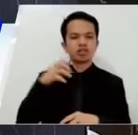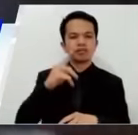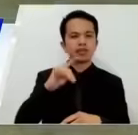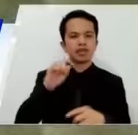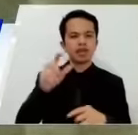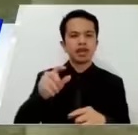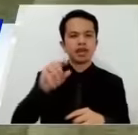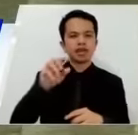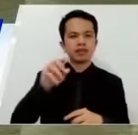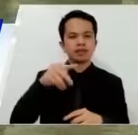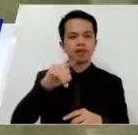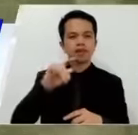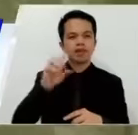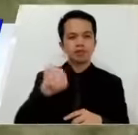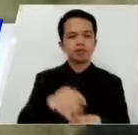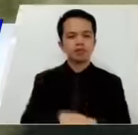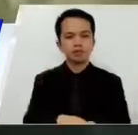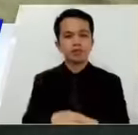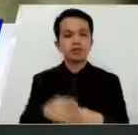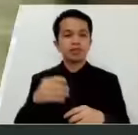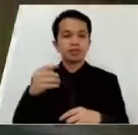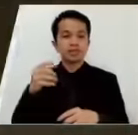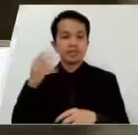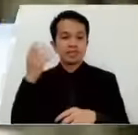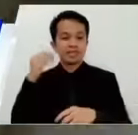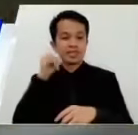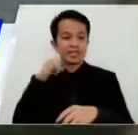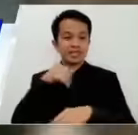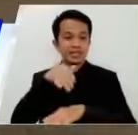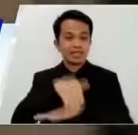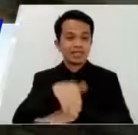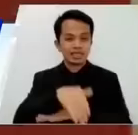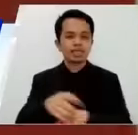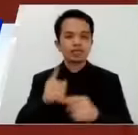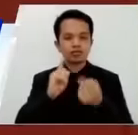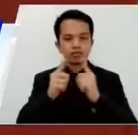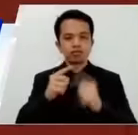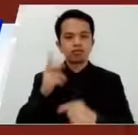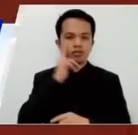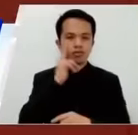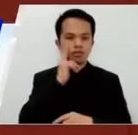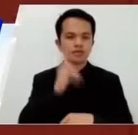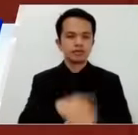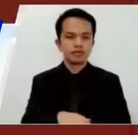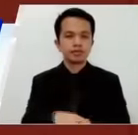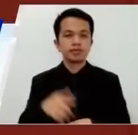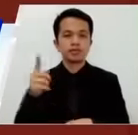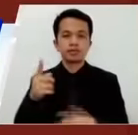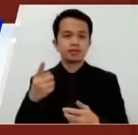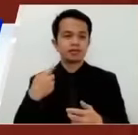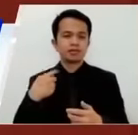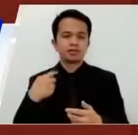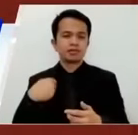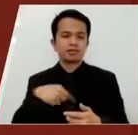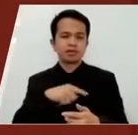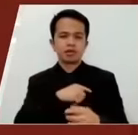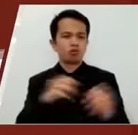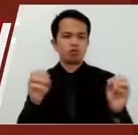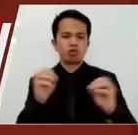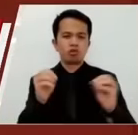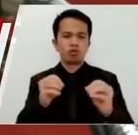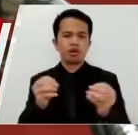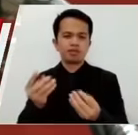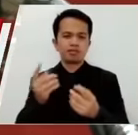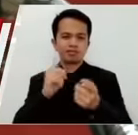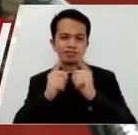Panelo. Kagabi, nagsalita tungkol dito si dating Pangulong Duterte. We have not conceded anything to